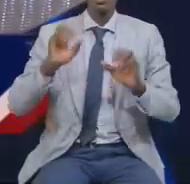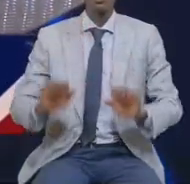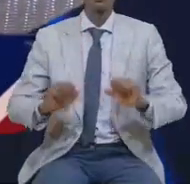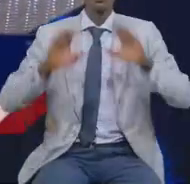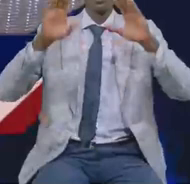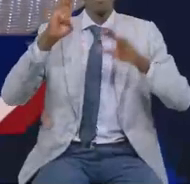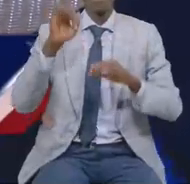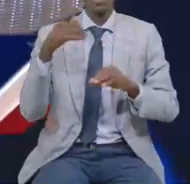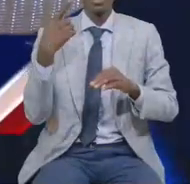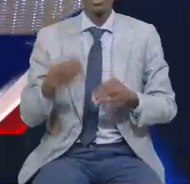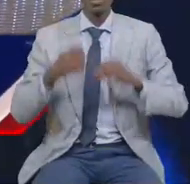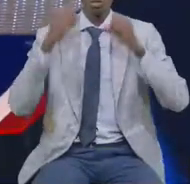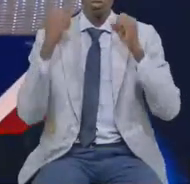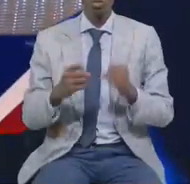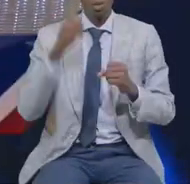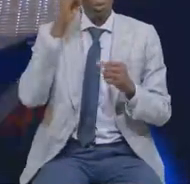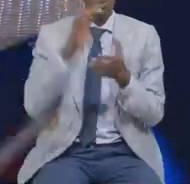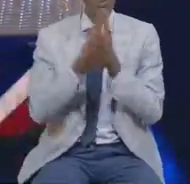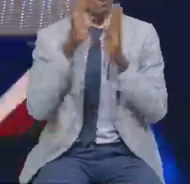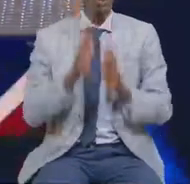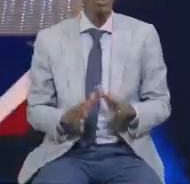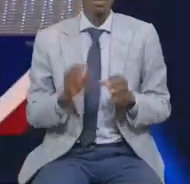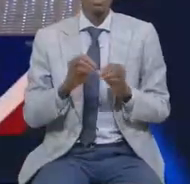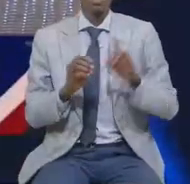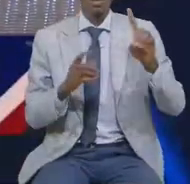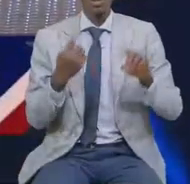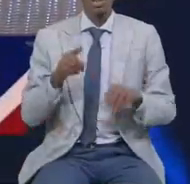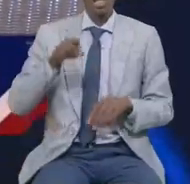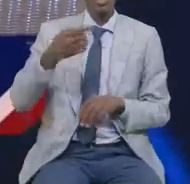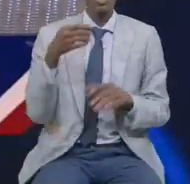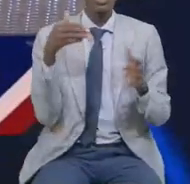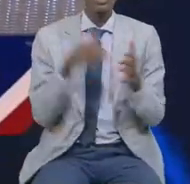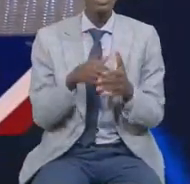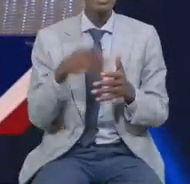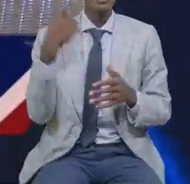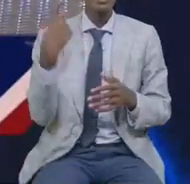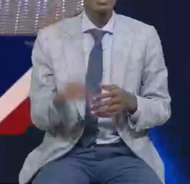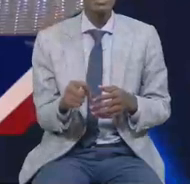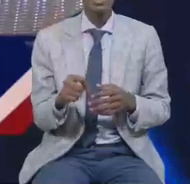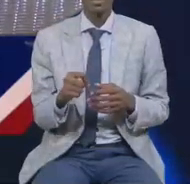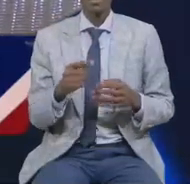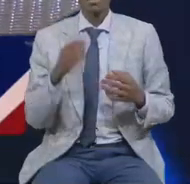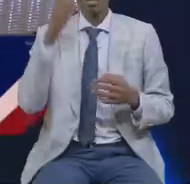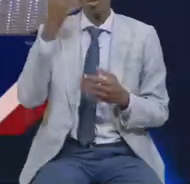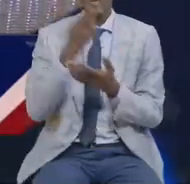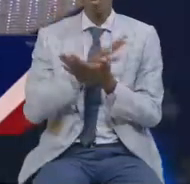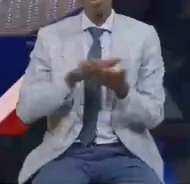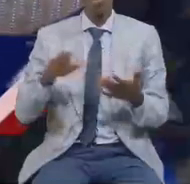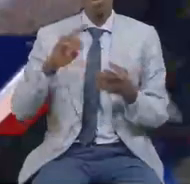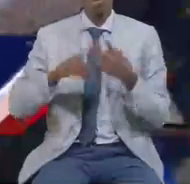ici, qui est l'accusation contre les compagnons pieux devant le Babylonien furieux.